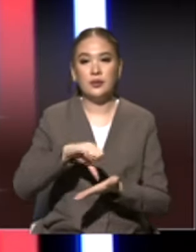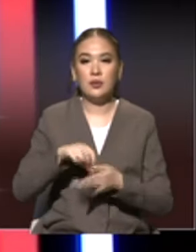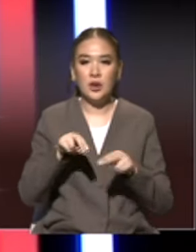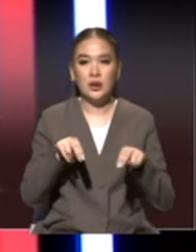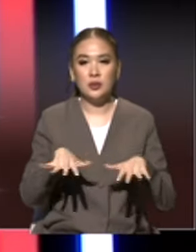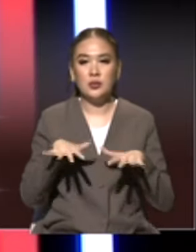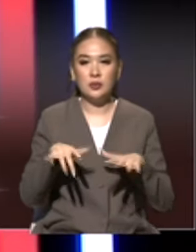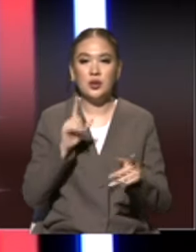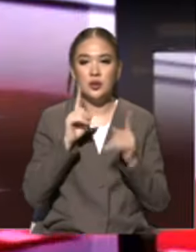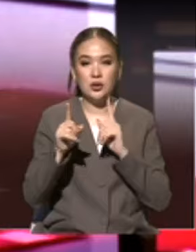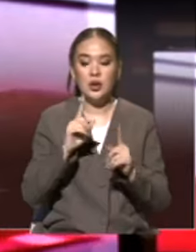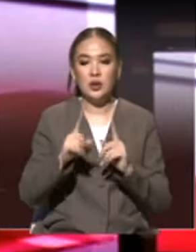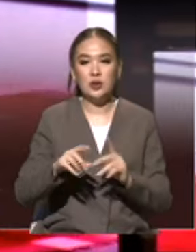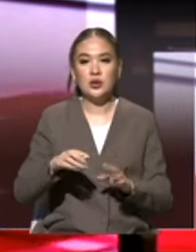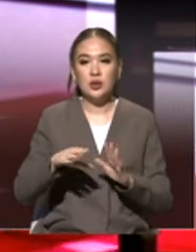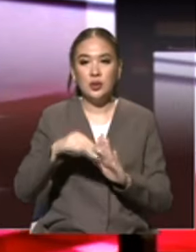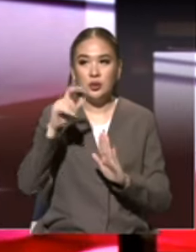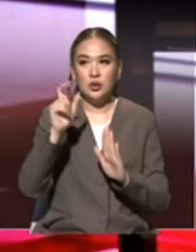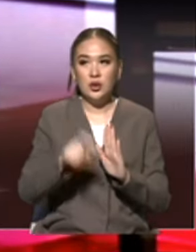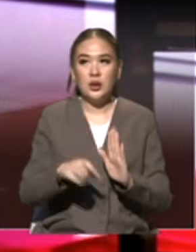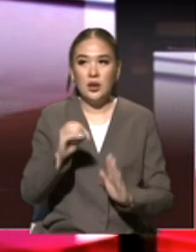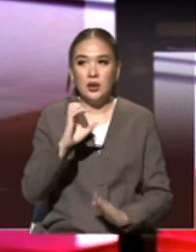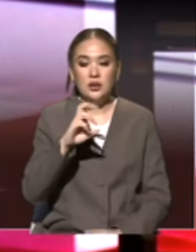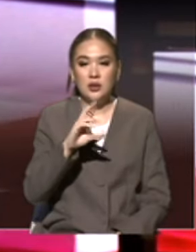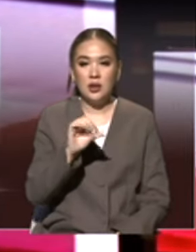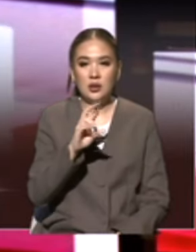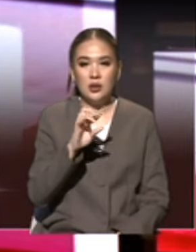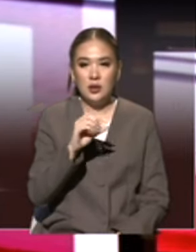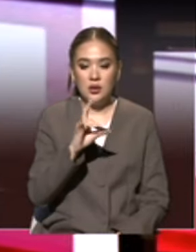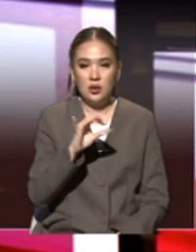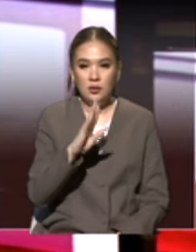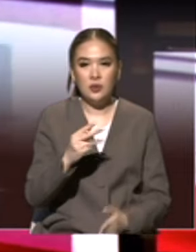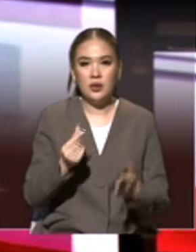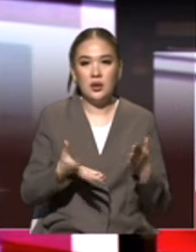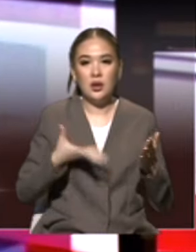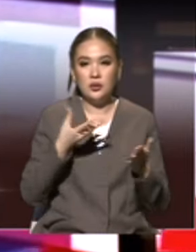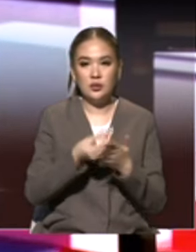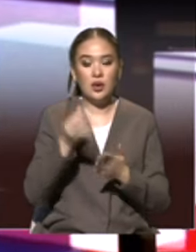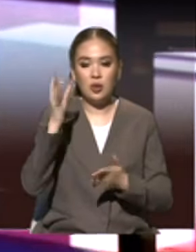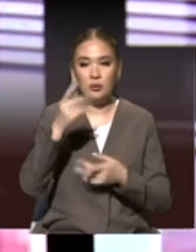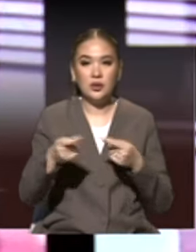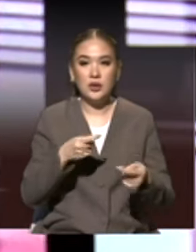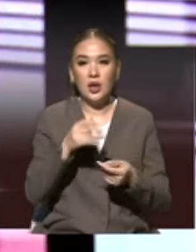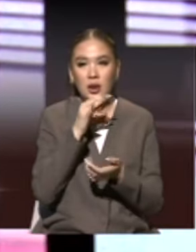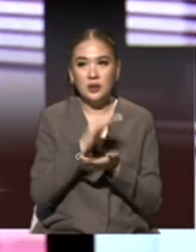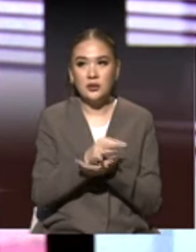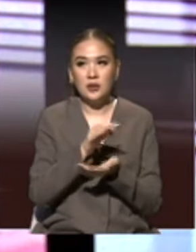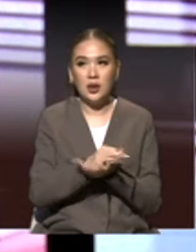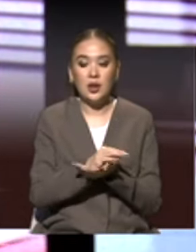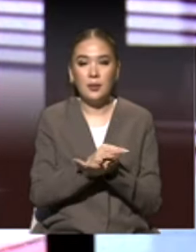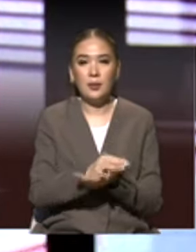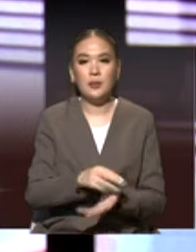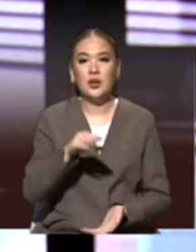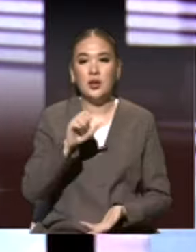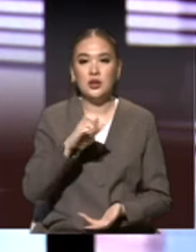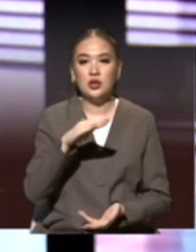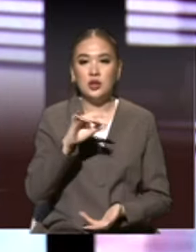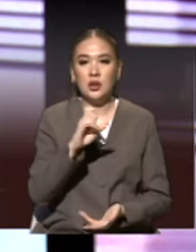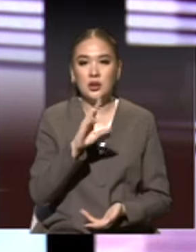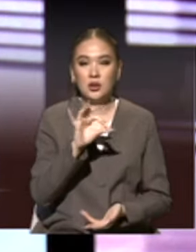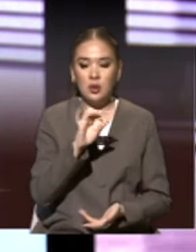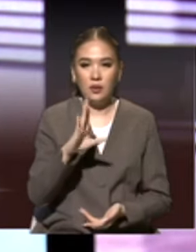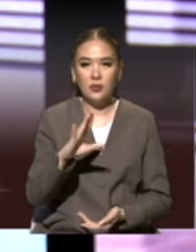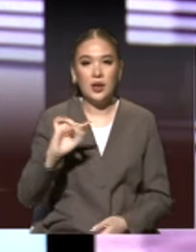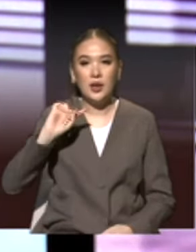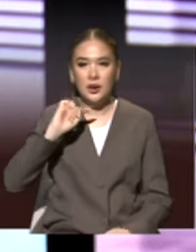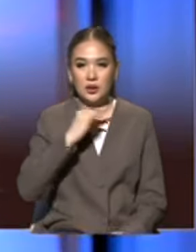мәжілісінің депутаты Мұқаш Ескендіров, Қаржы министрлігі сатып алу әдіснамасы басқармасының басшысы Мейрамбек Таңжарықов,